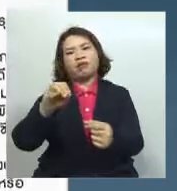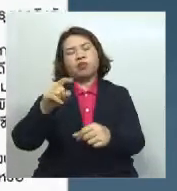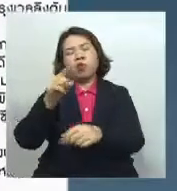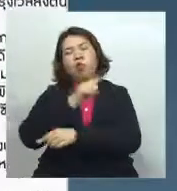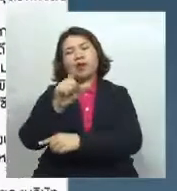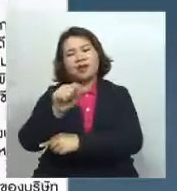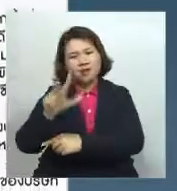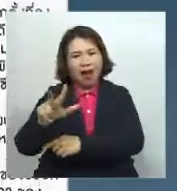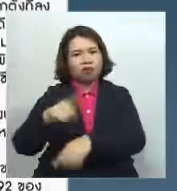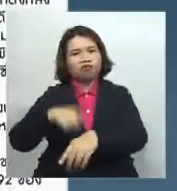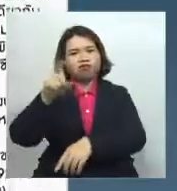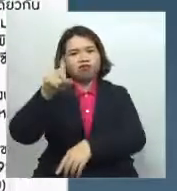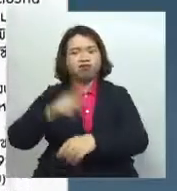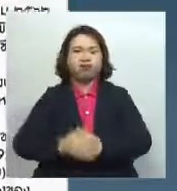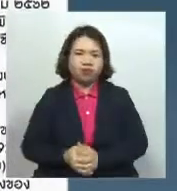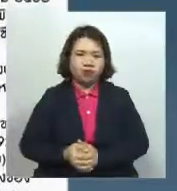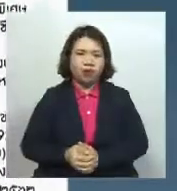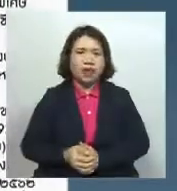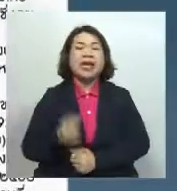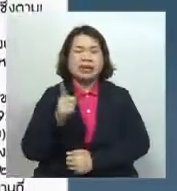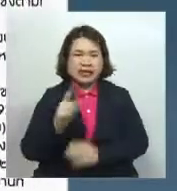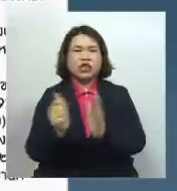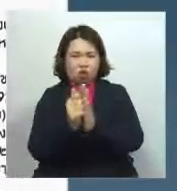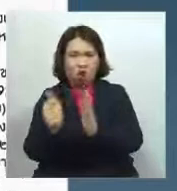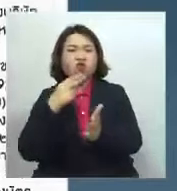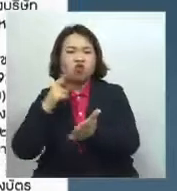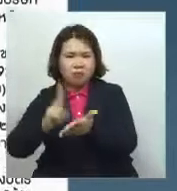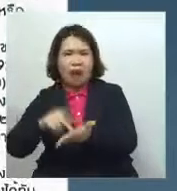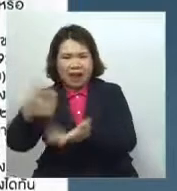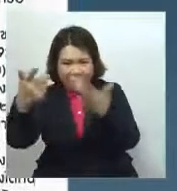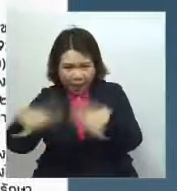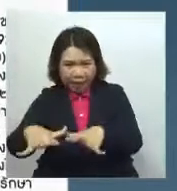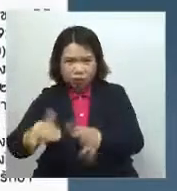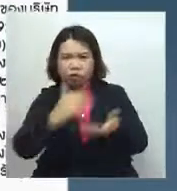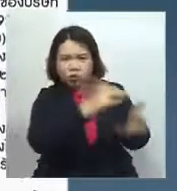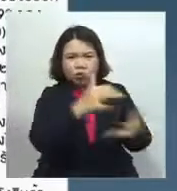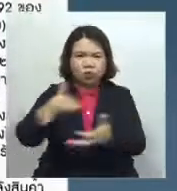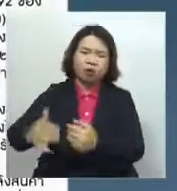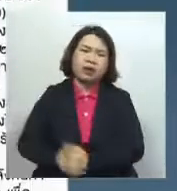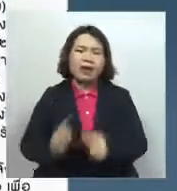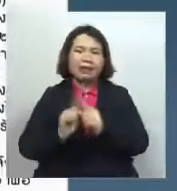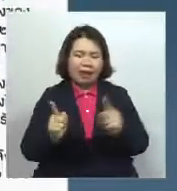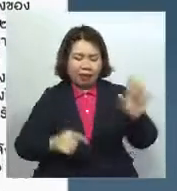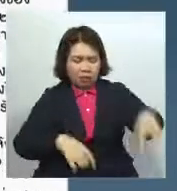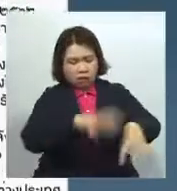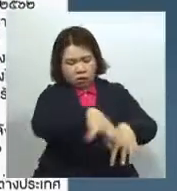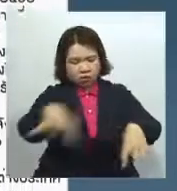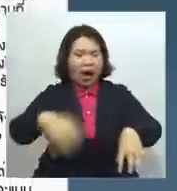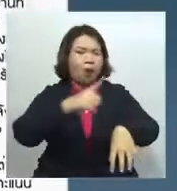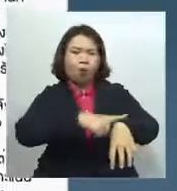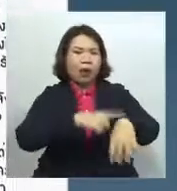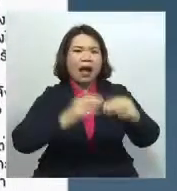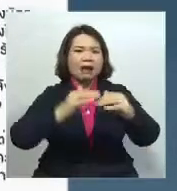็เลยไลนให้